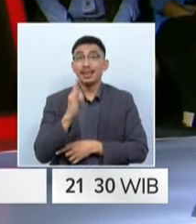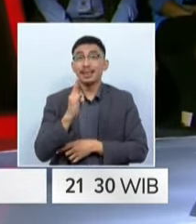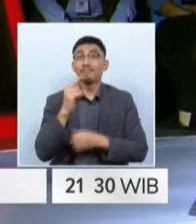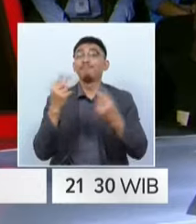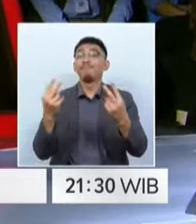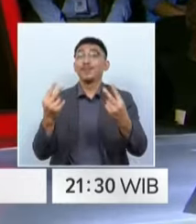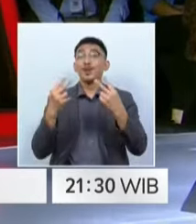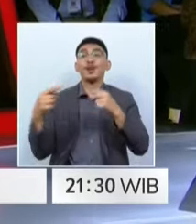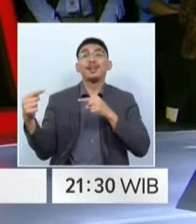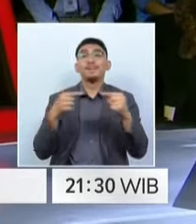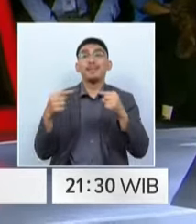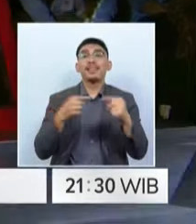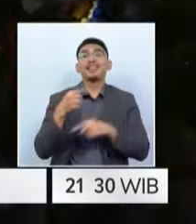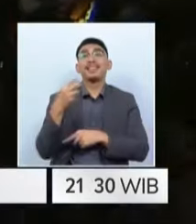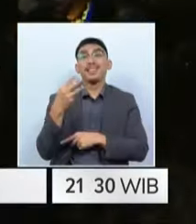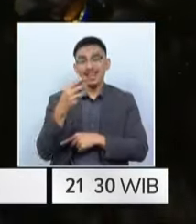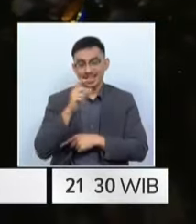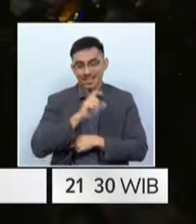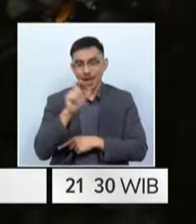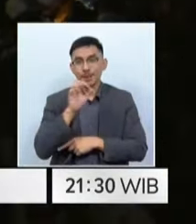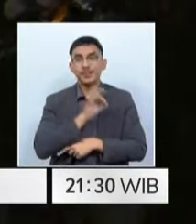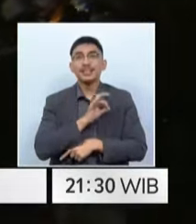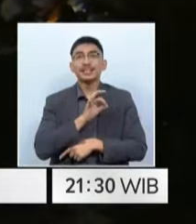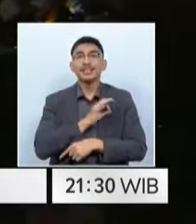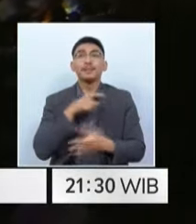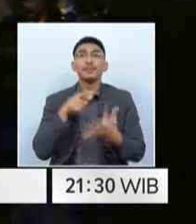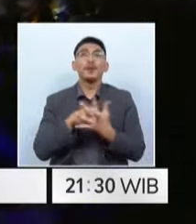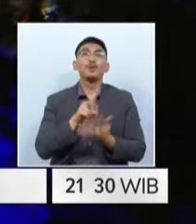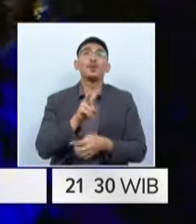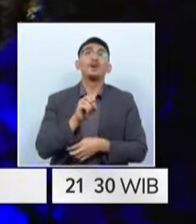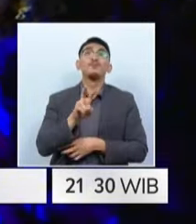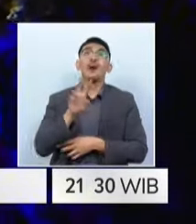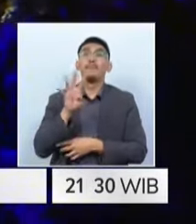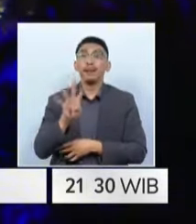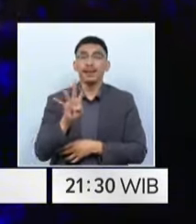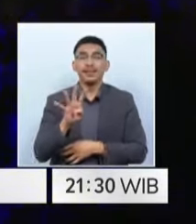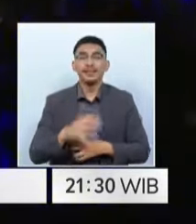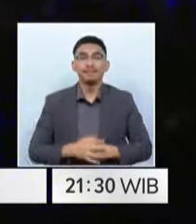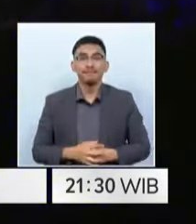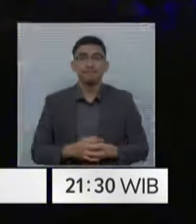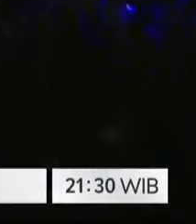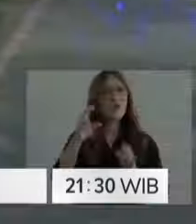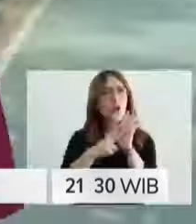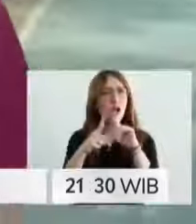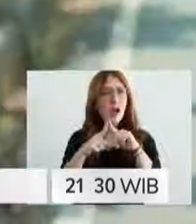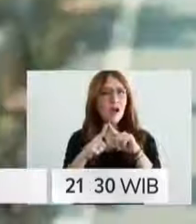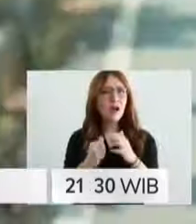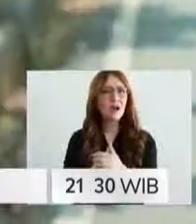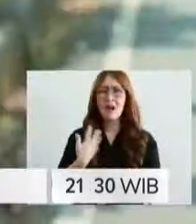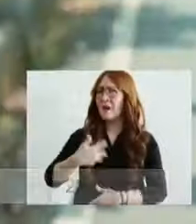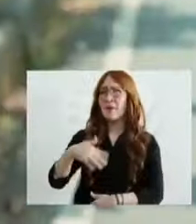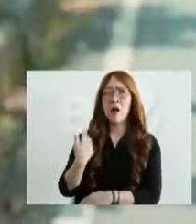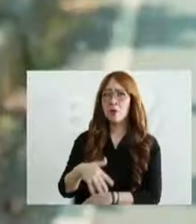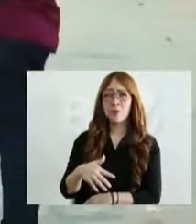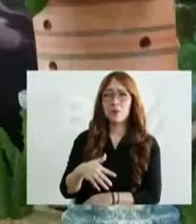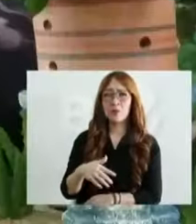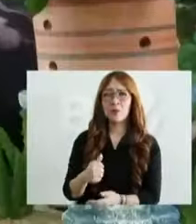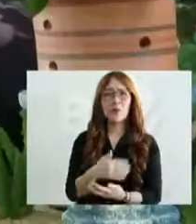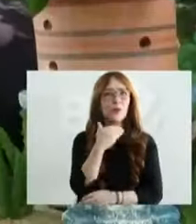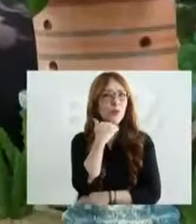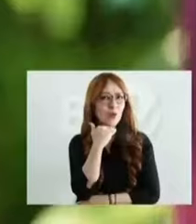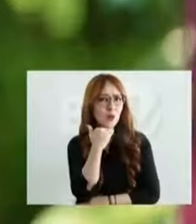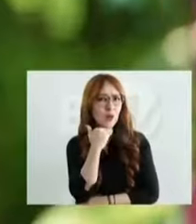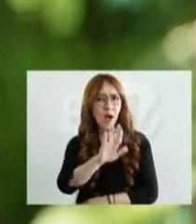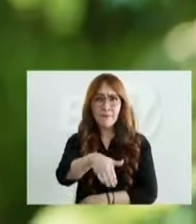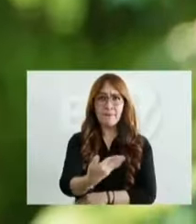ketiga calon presiden tahun 20u tahun 2024 Fiona aku enggak mau tunggu